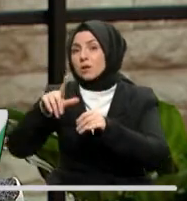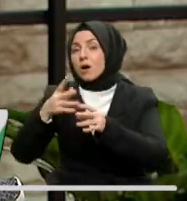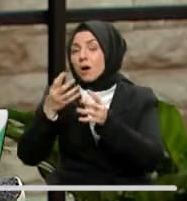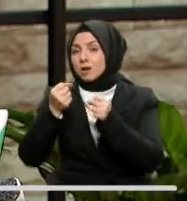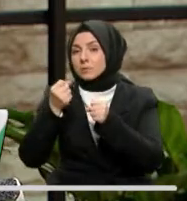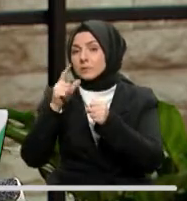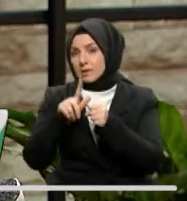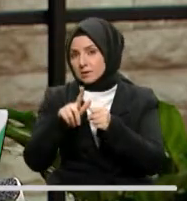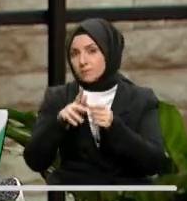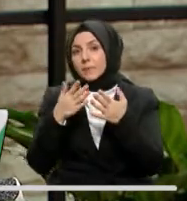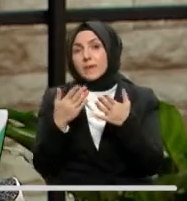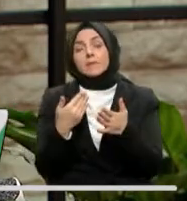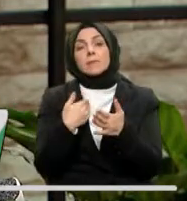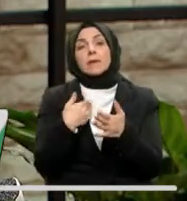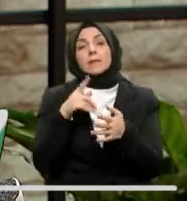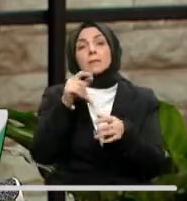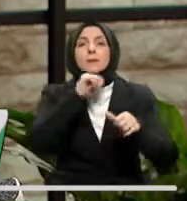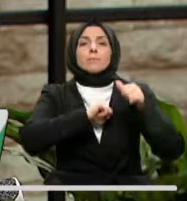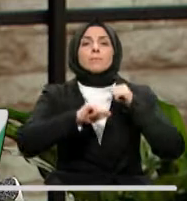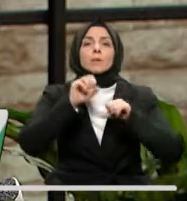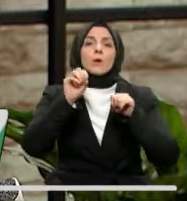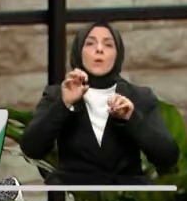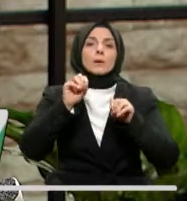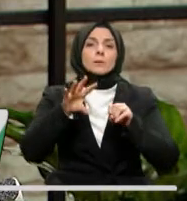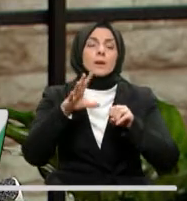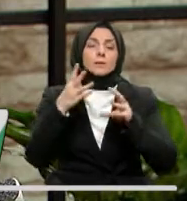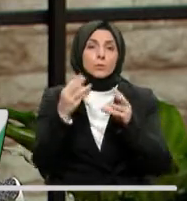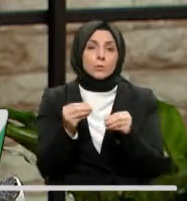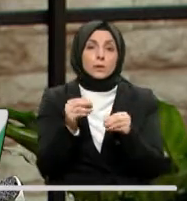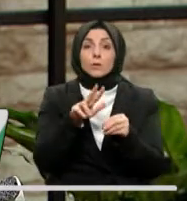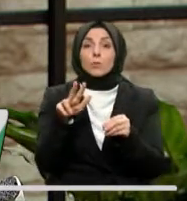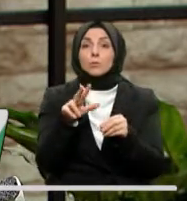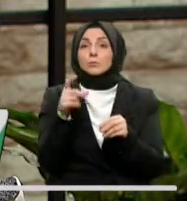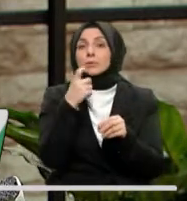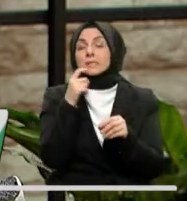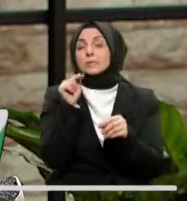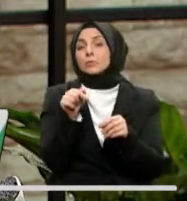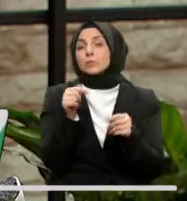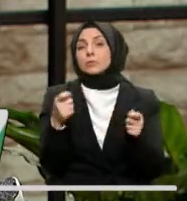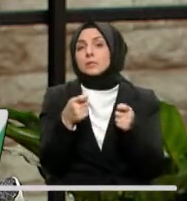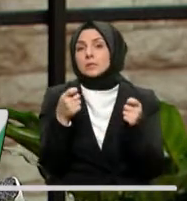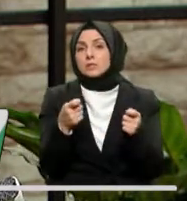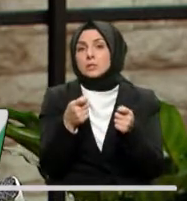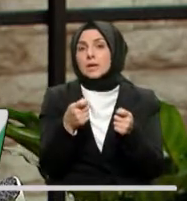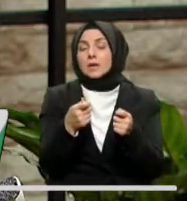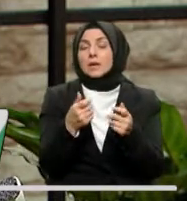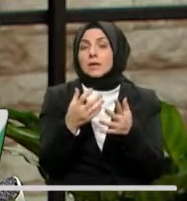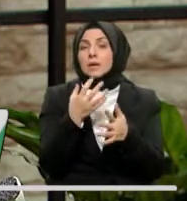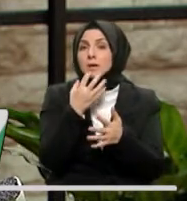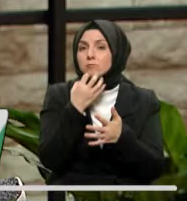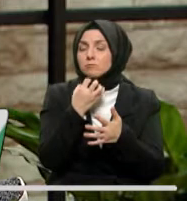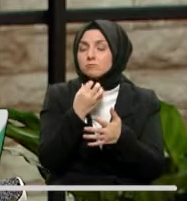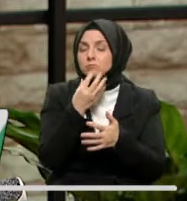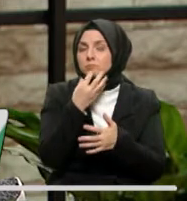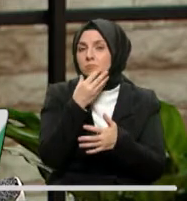Evet ben de bir akademisyen olarak yani 30 yıldır bu işe emek vermiş bir olarak Ben de evde Orkide koysak sıra koyuyorum koyuyorum Yani